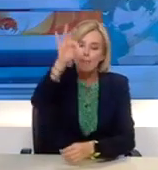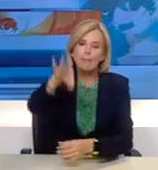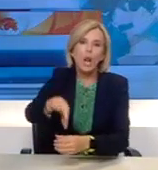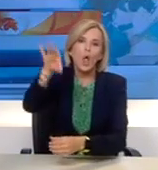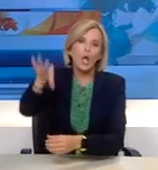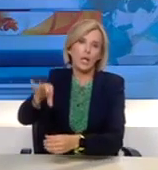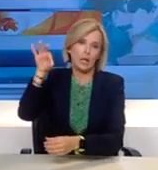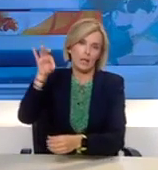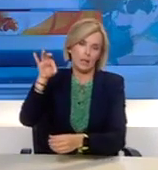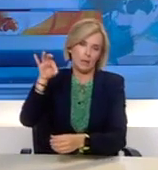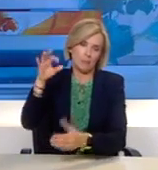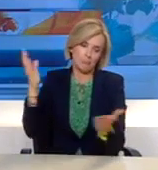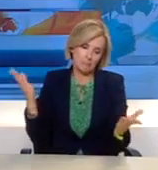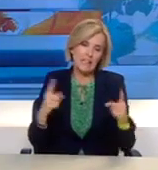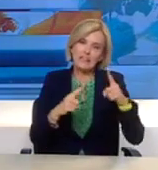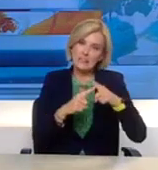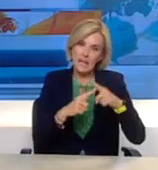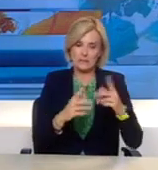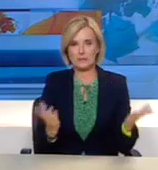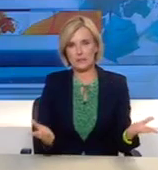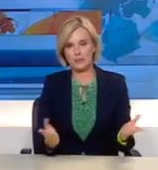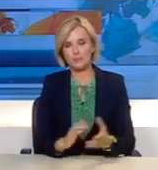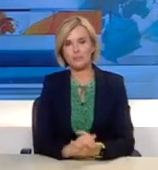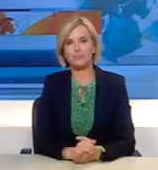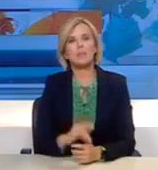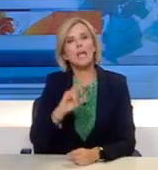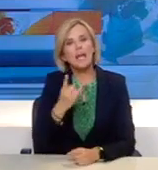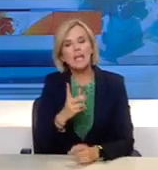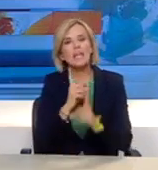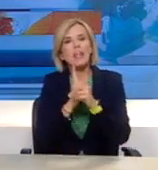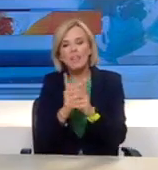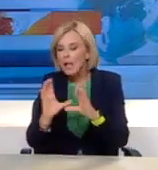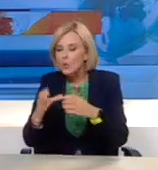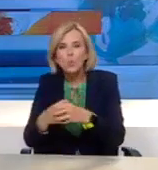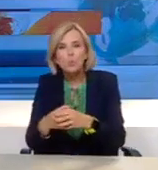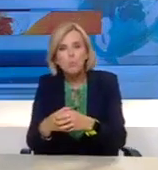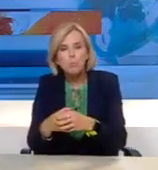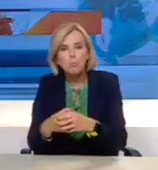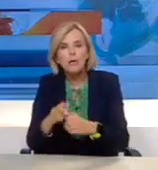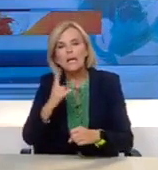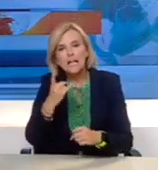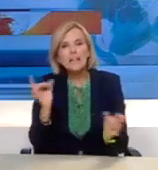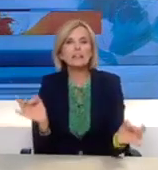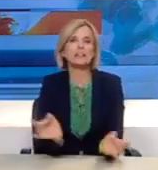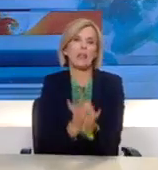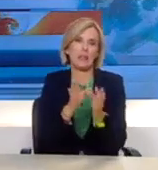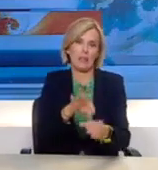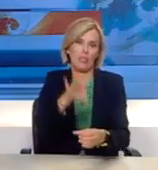των τεστ που γίνονται σε επιλεγμένα group και αυτών που γίνονται σε τυχαία